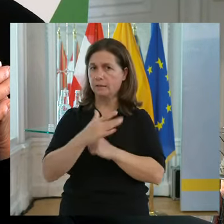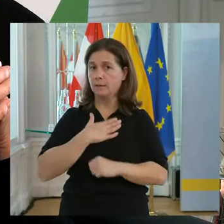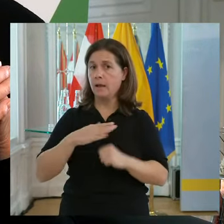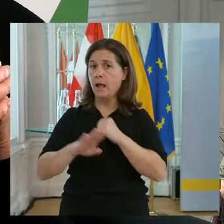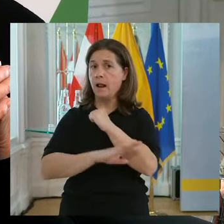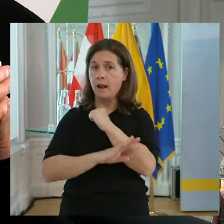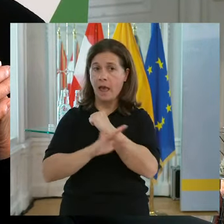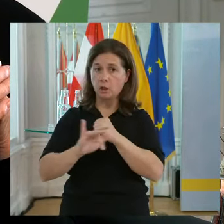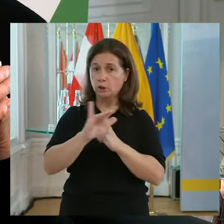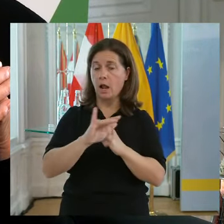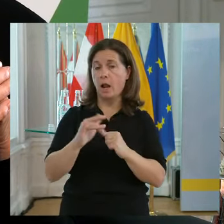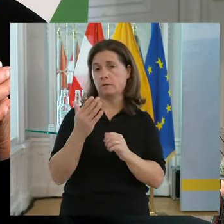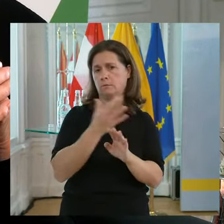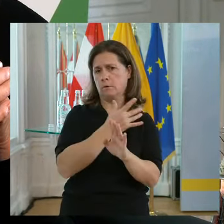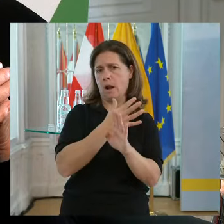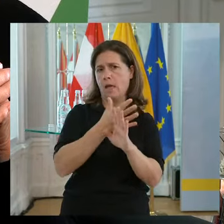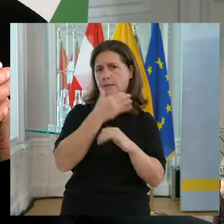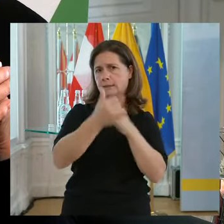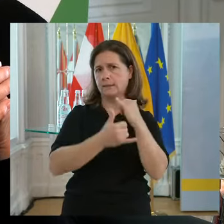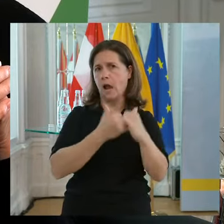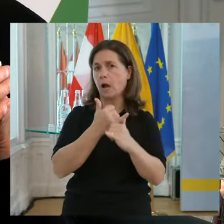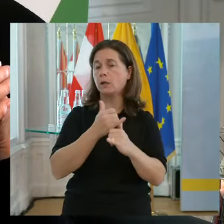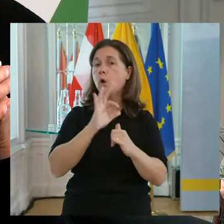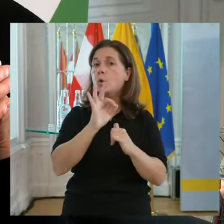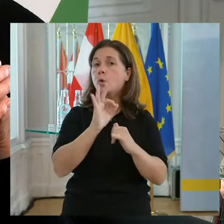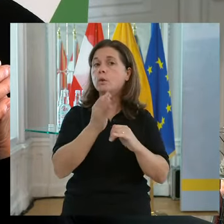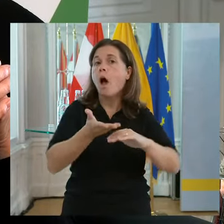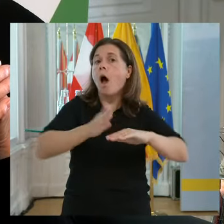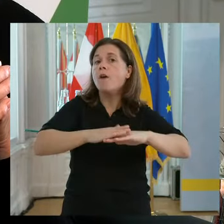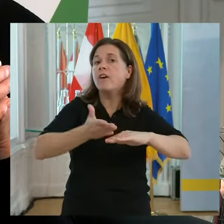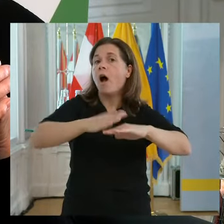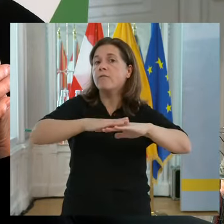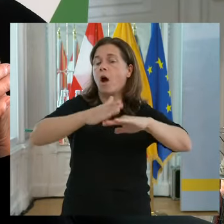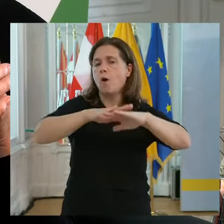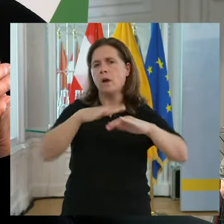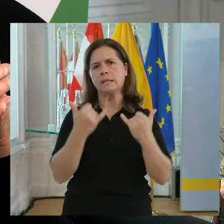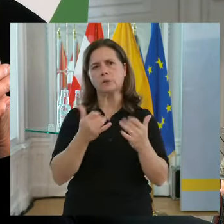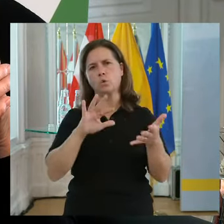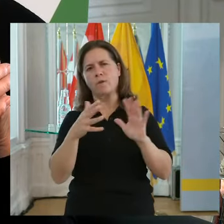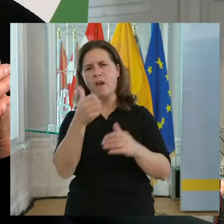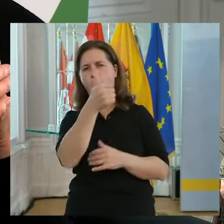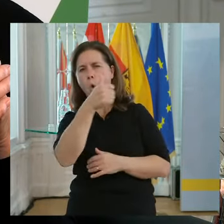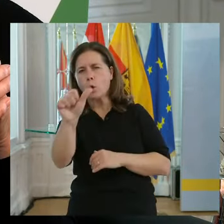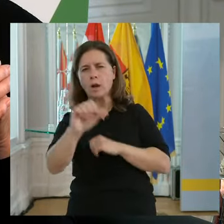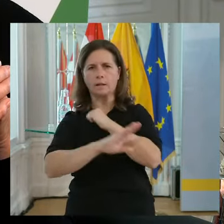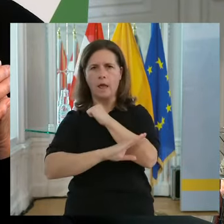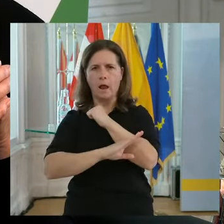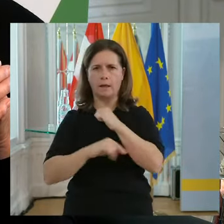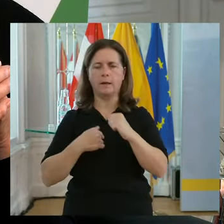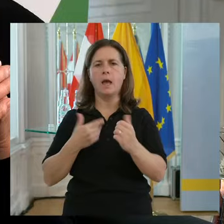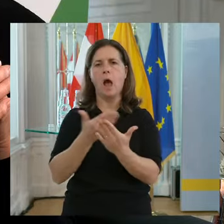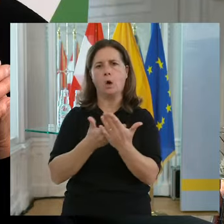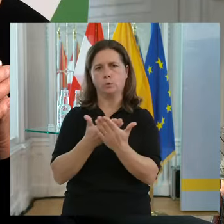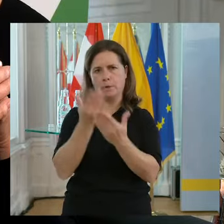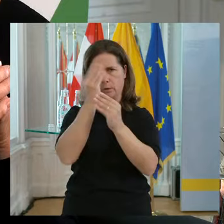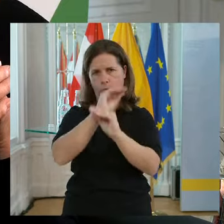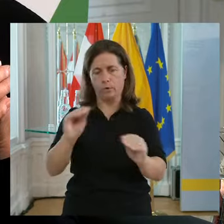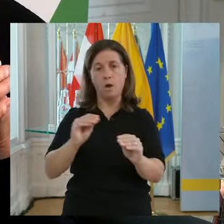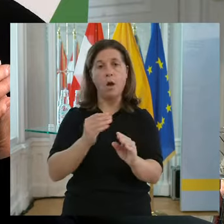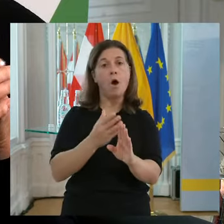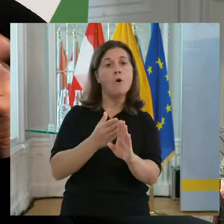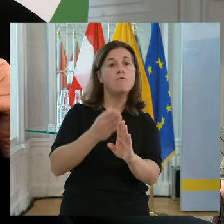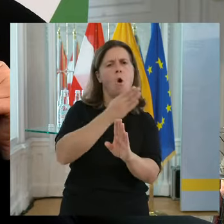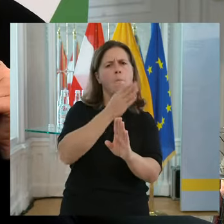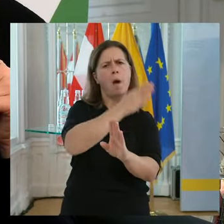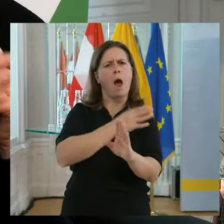Lehrstellen in den letzten Jahren gut verdoppelt. Also wir sind jetzt bei knapp 100 Lehrlingen, die wir ausbilden. Vor wenigen Jahren waren es